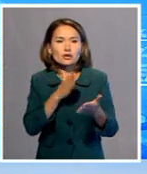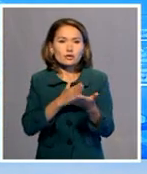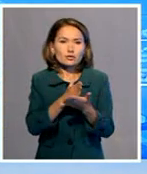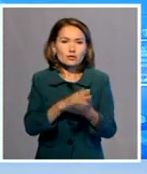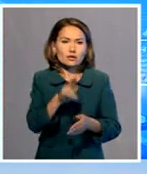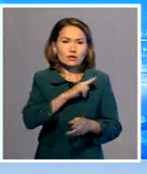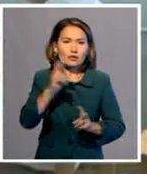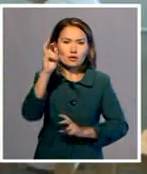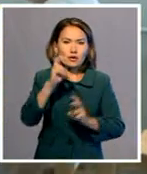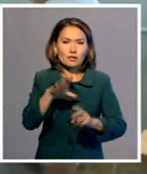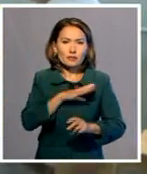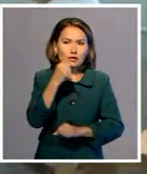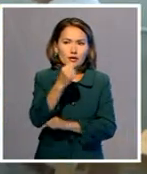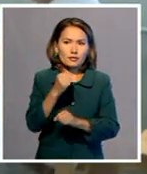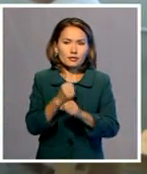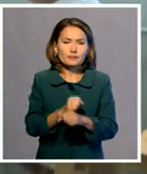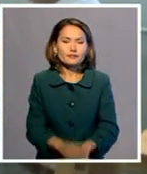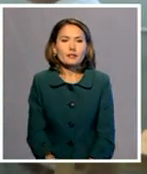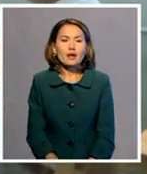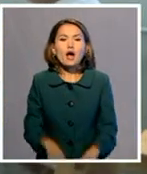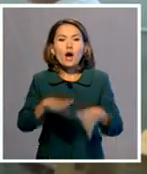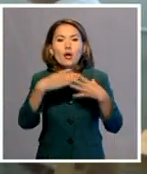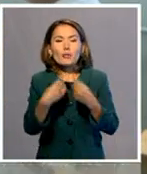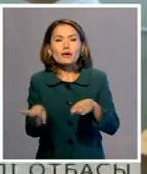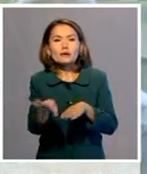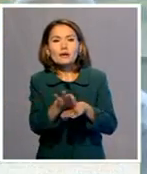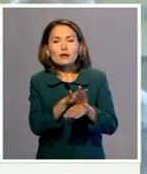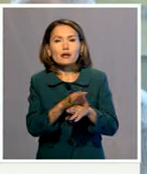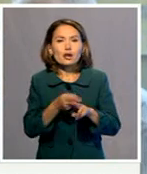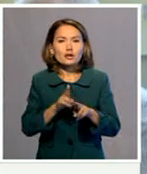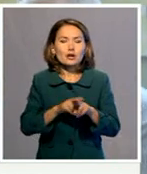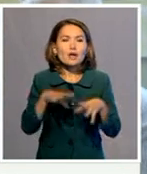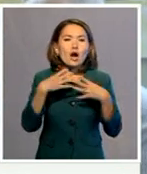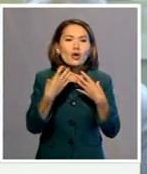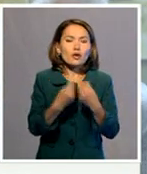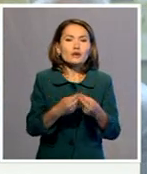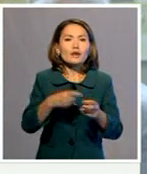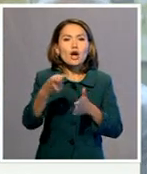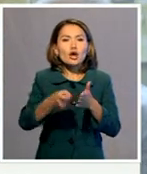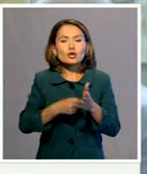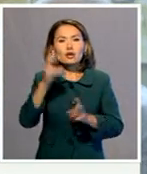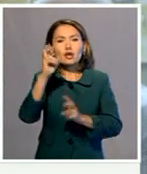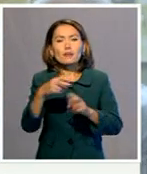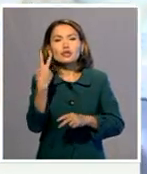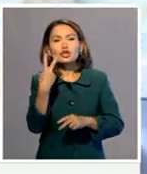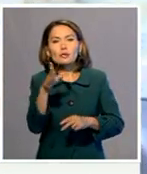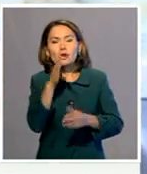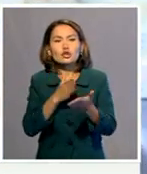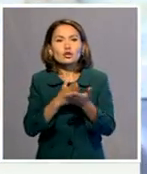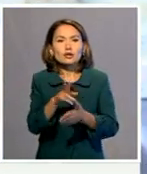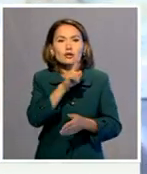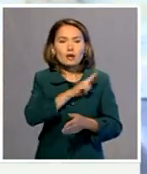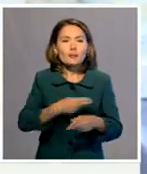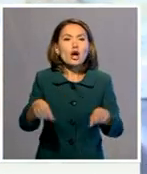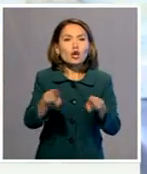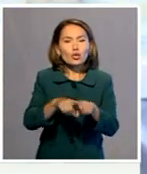екен. Ерлі зайыпты Галина мен Александр Хохлачевтер Ленин атындағы шахтада еңбек еткендеріне 20 жыл болған. Ұлдары